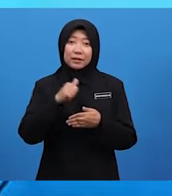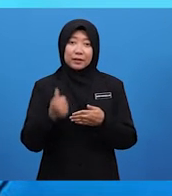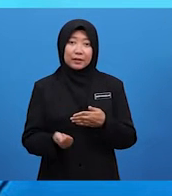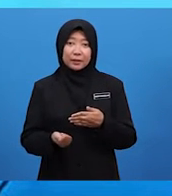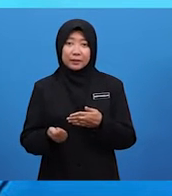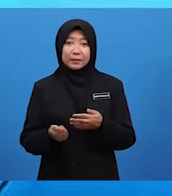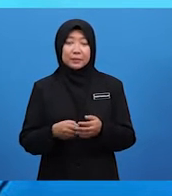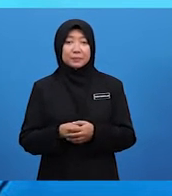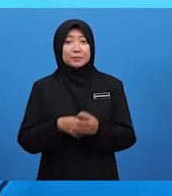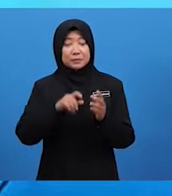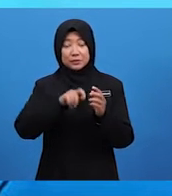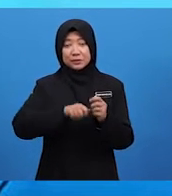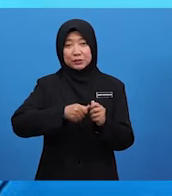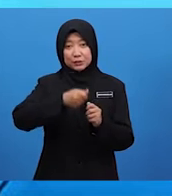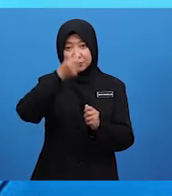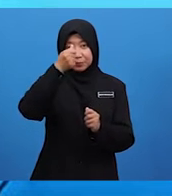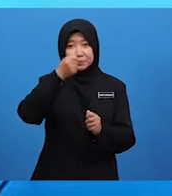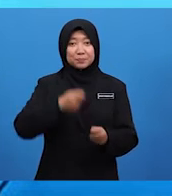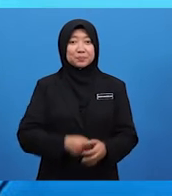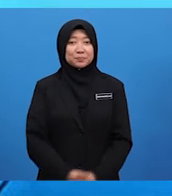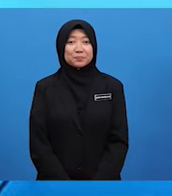belah berzip.